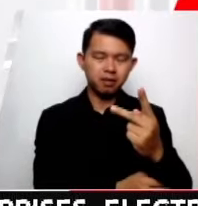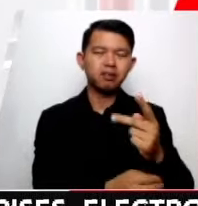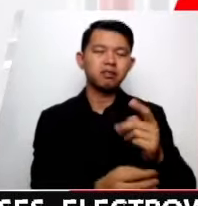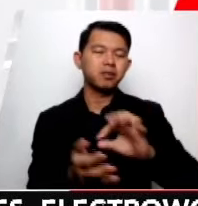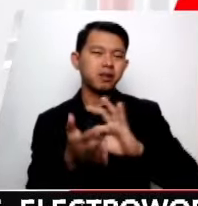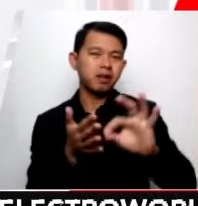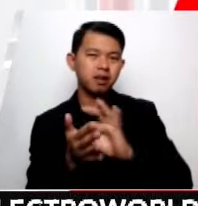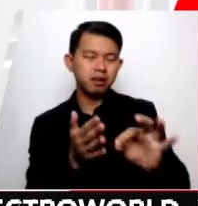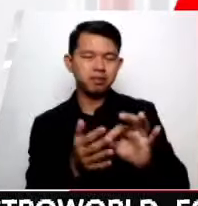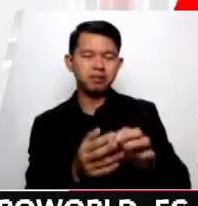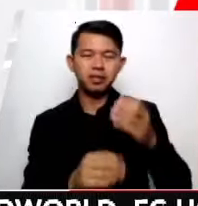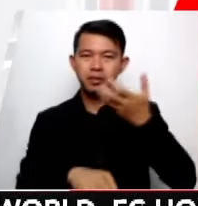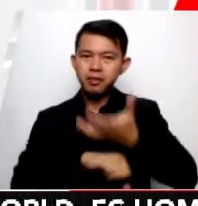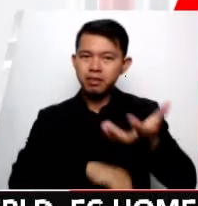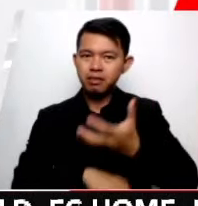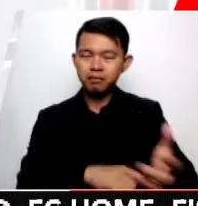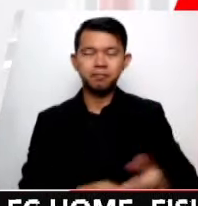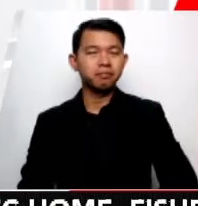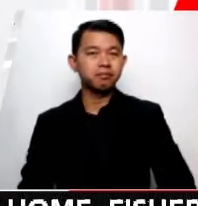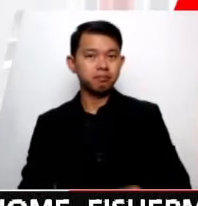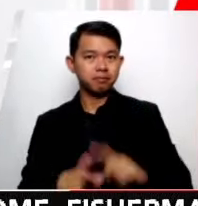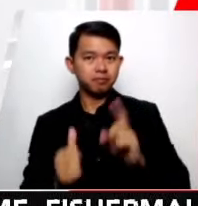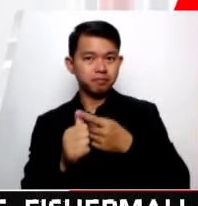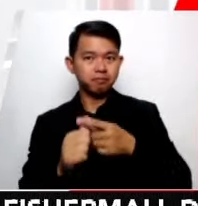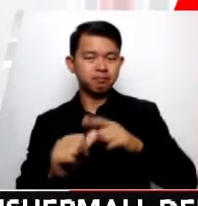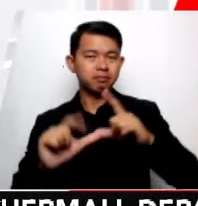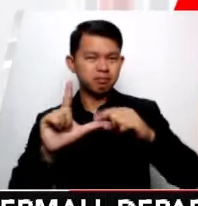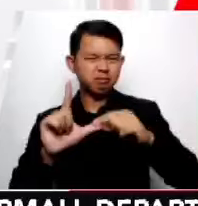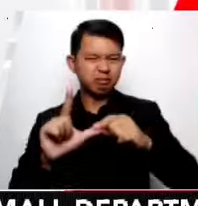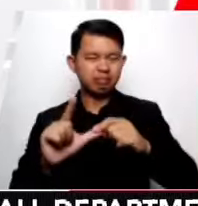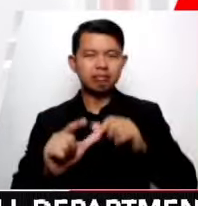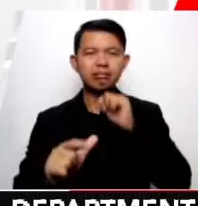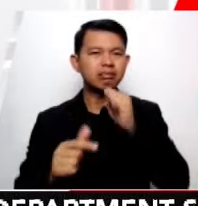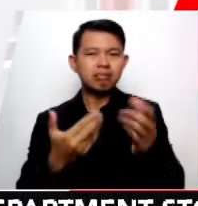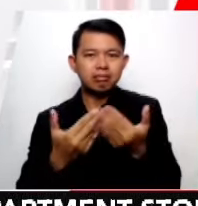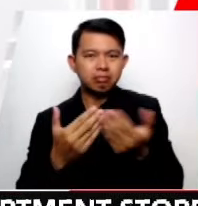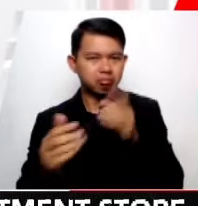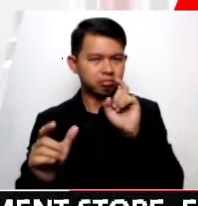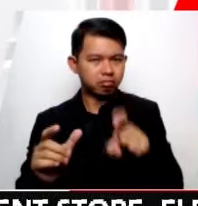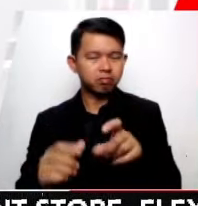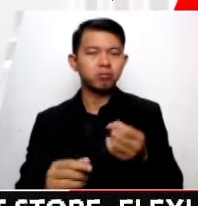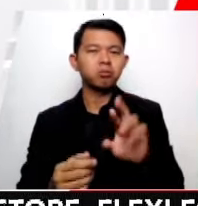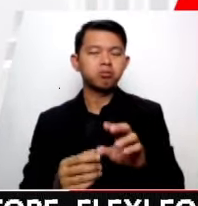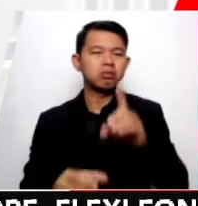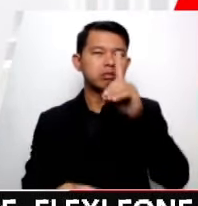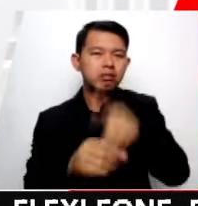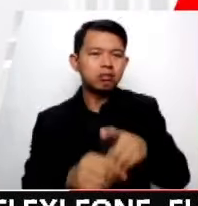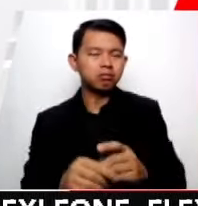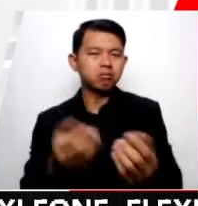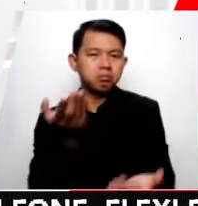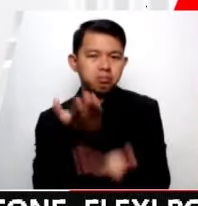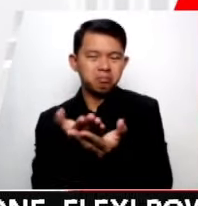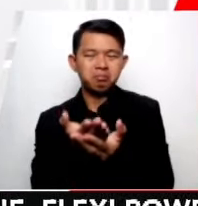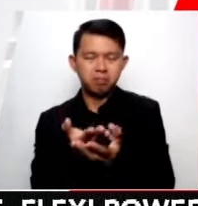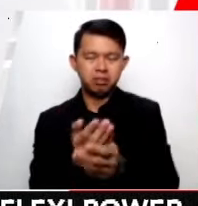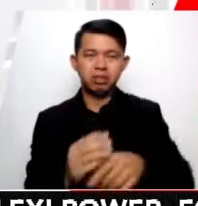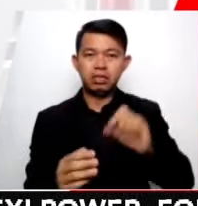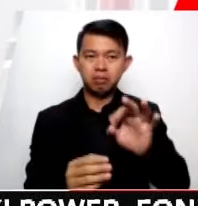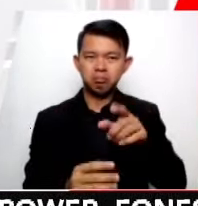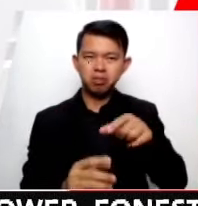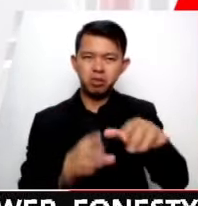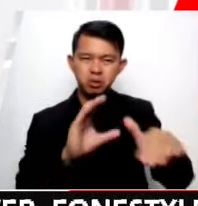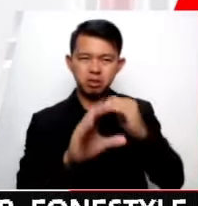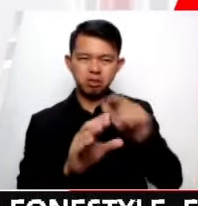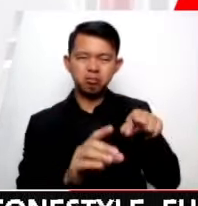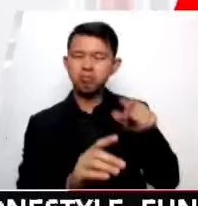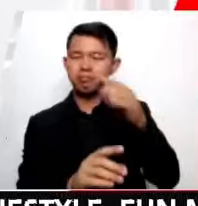ang mga mga natatanggap na link o mag-download ng mga attachment lalo na kung galing sa hindi kakilala gumamit ng